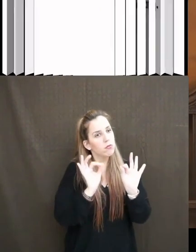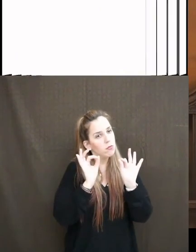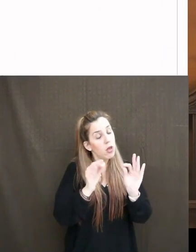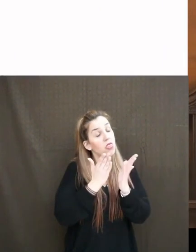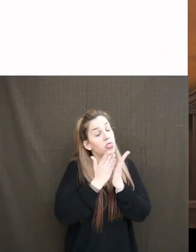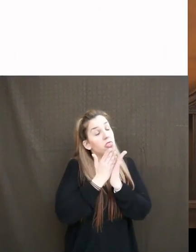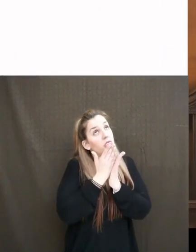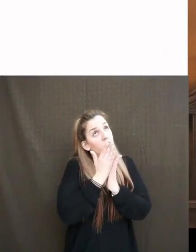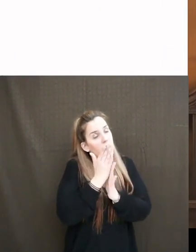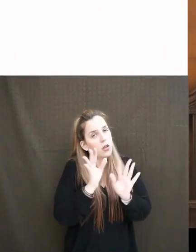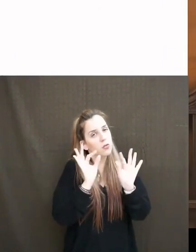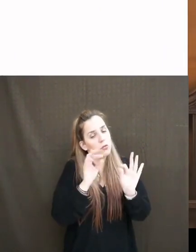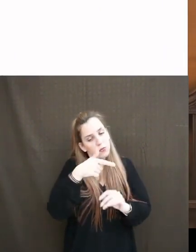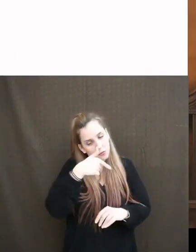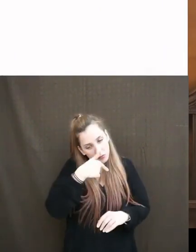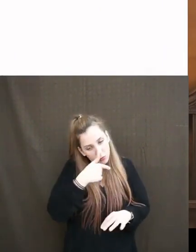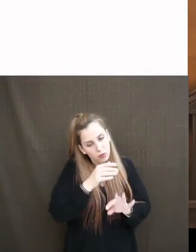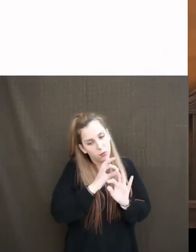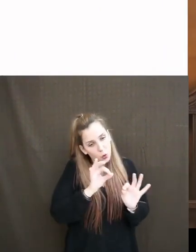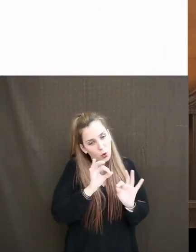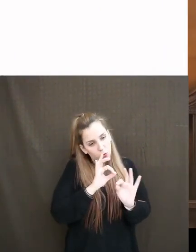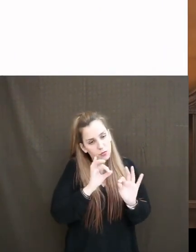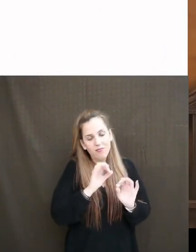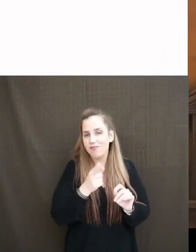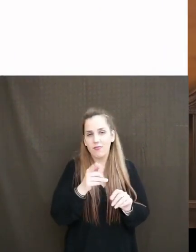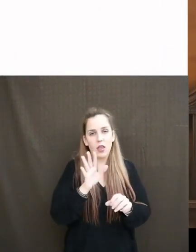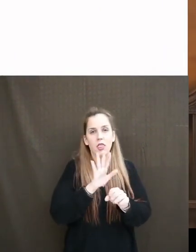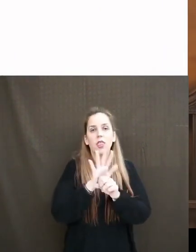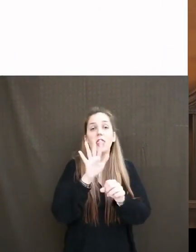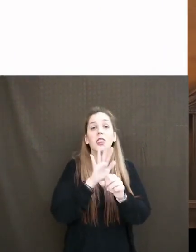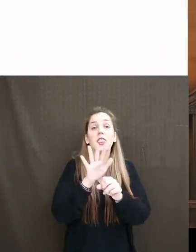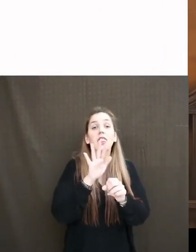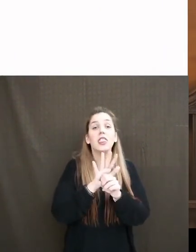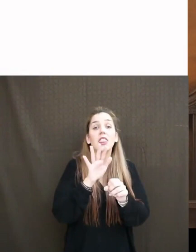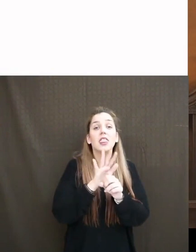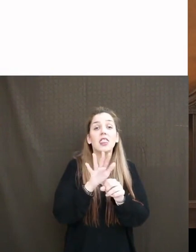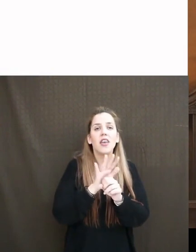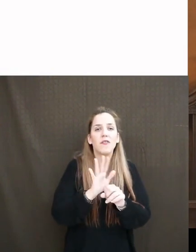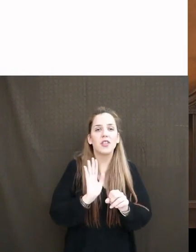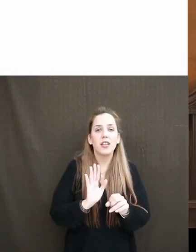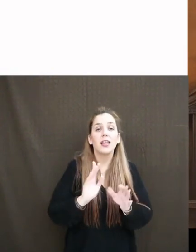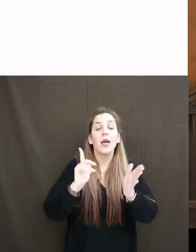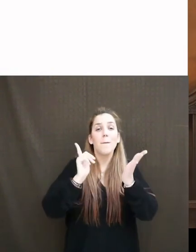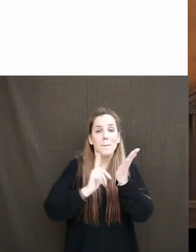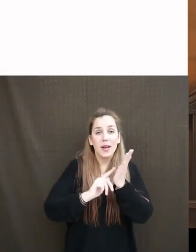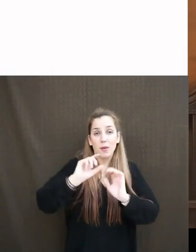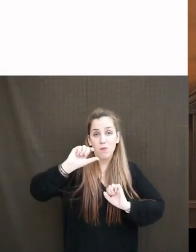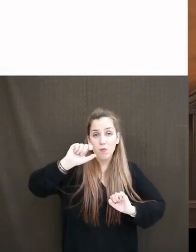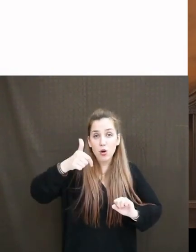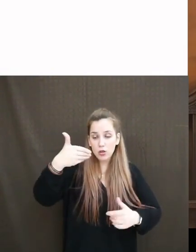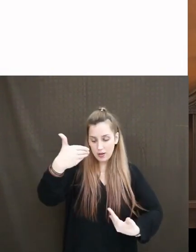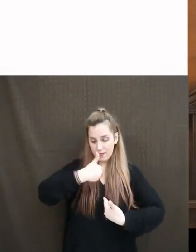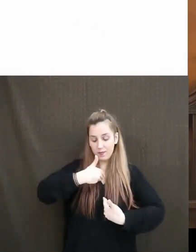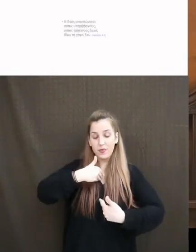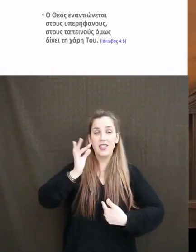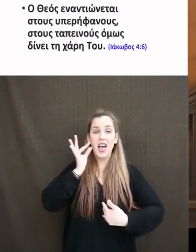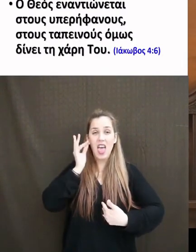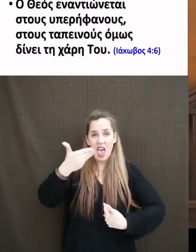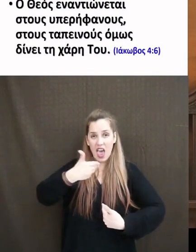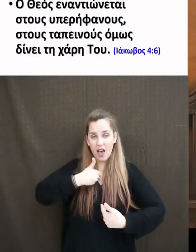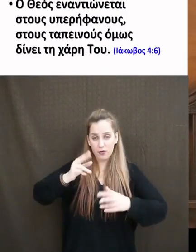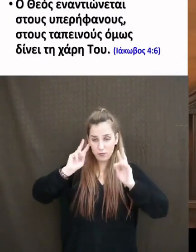Όποιος υψώνει τον εαυτό του θα ταπεινωθεί και αυτός που ταπεινώνει τον εαυτό του θα υψωθεί. Ο